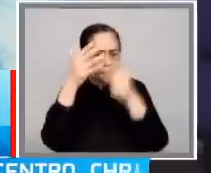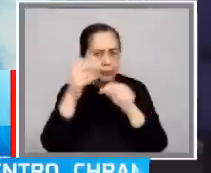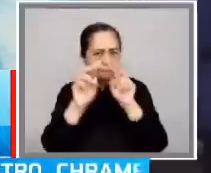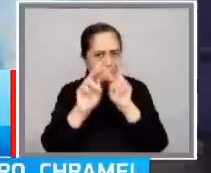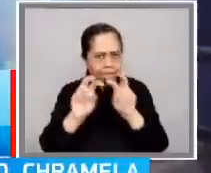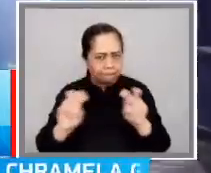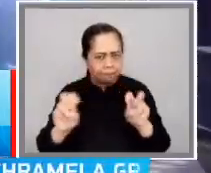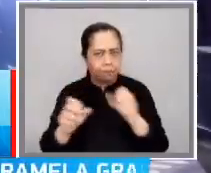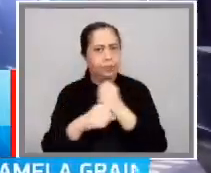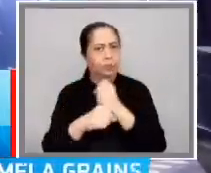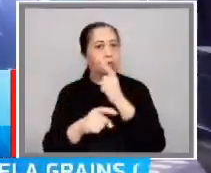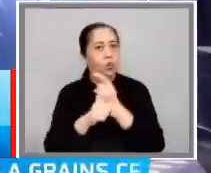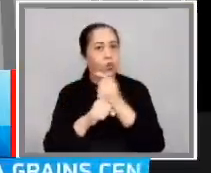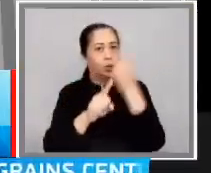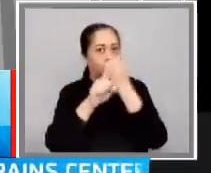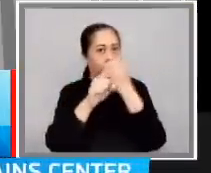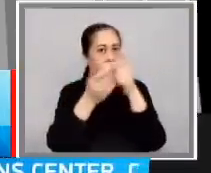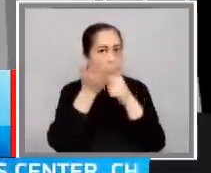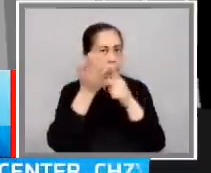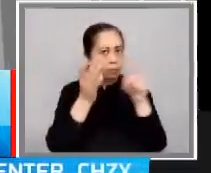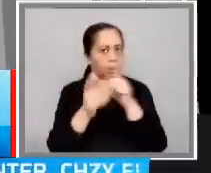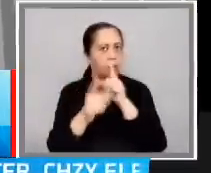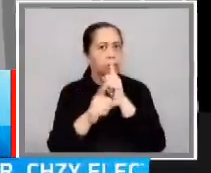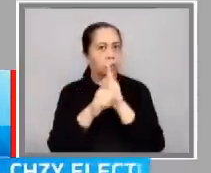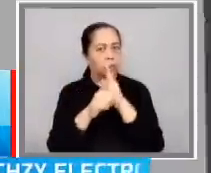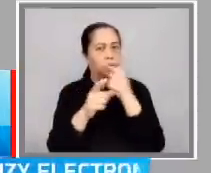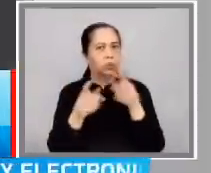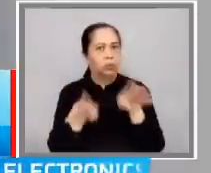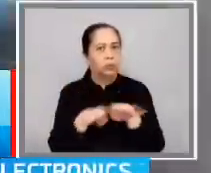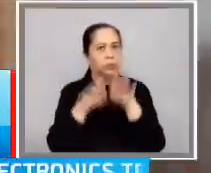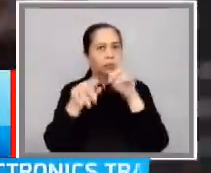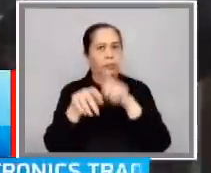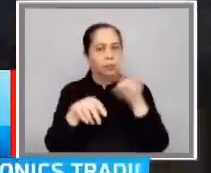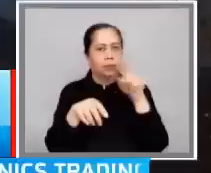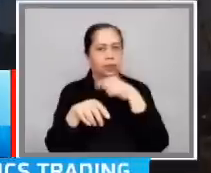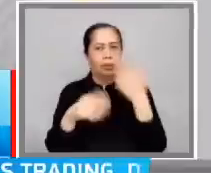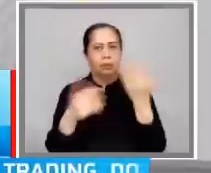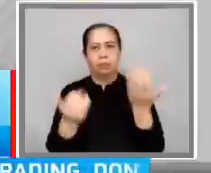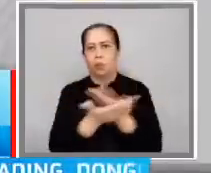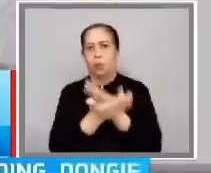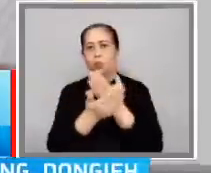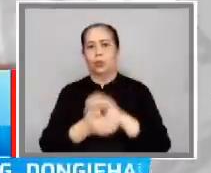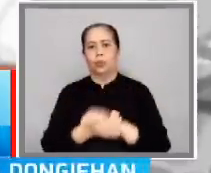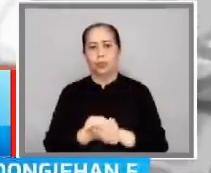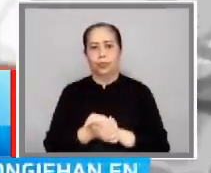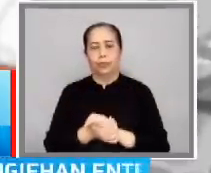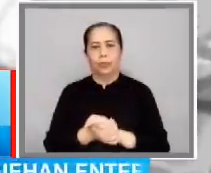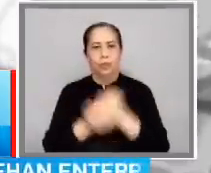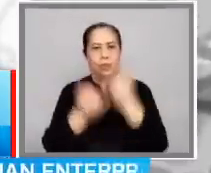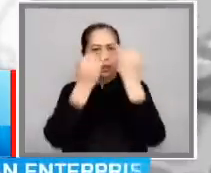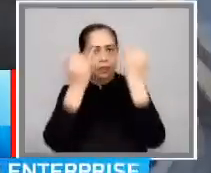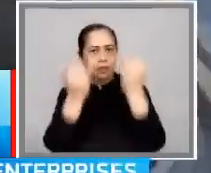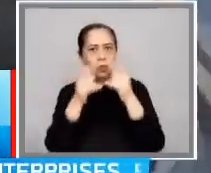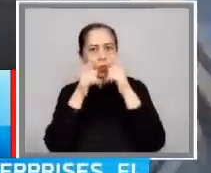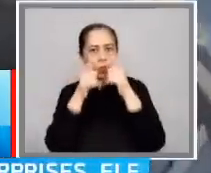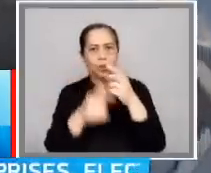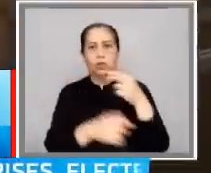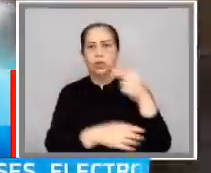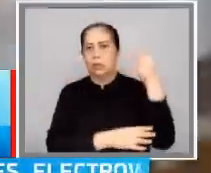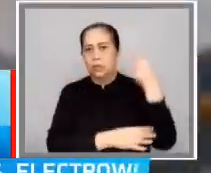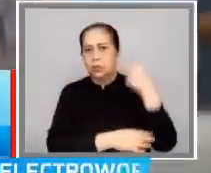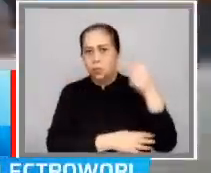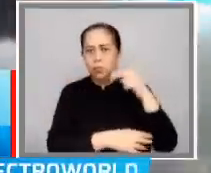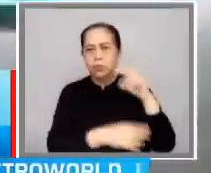Sinisigurong bawat aspeto ay makakasabay sa makabagong panahon sa imahe at istorya ng hit anime series.